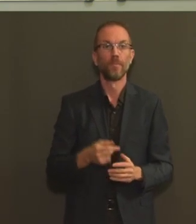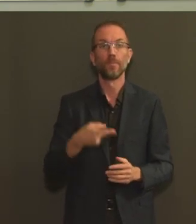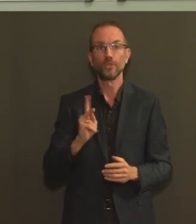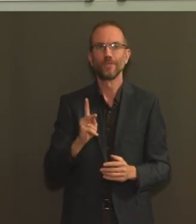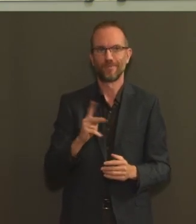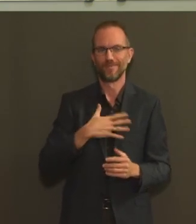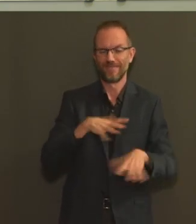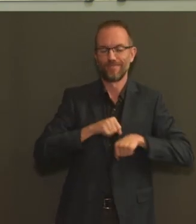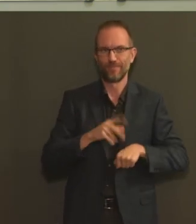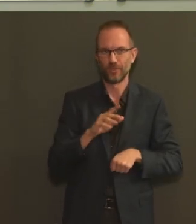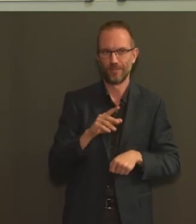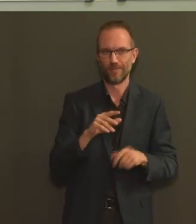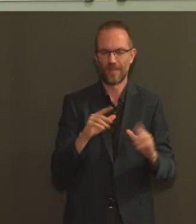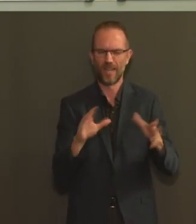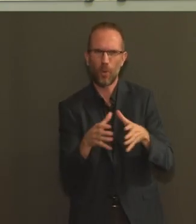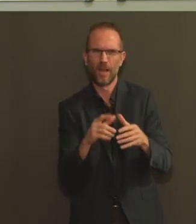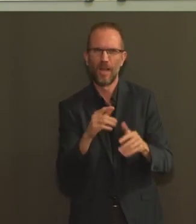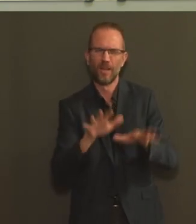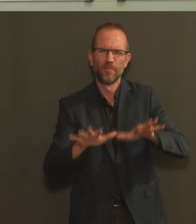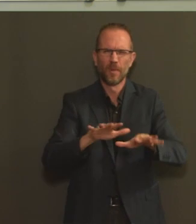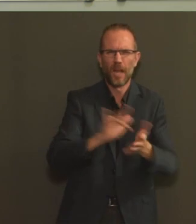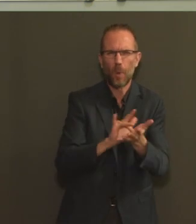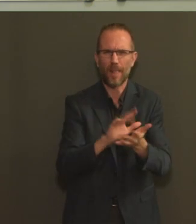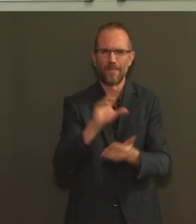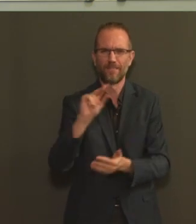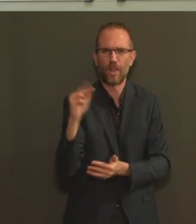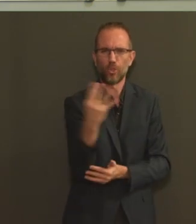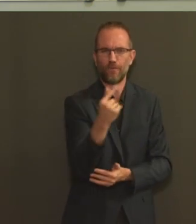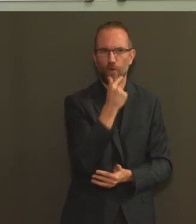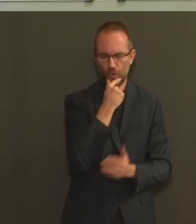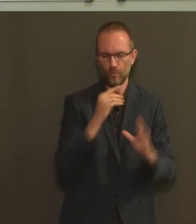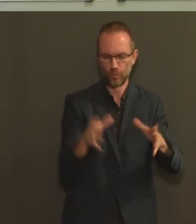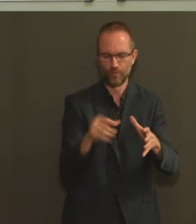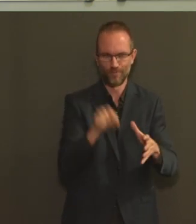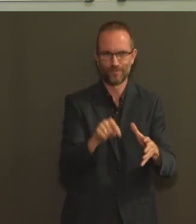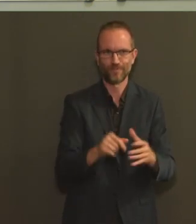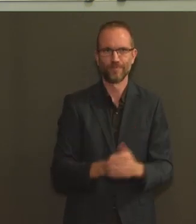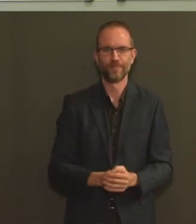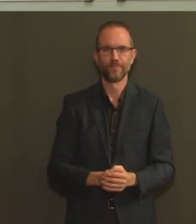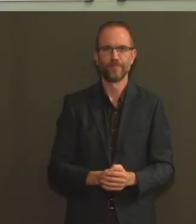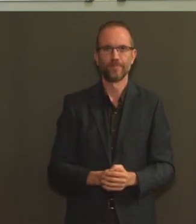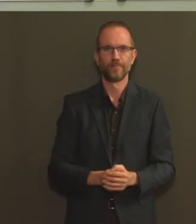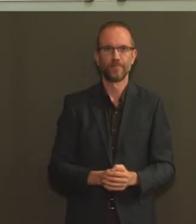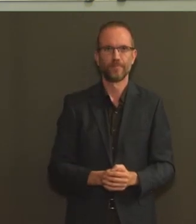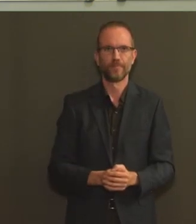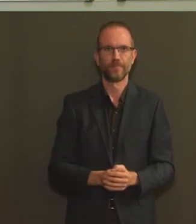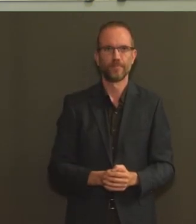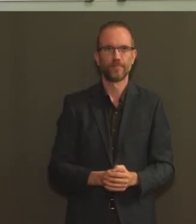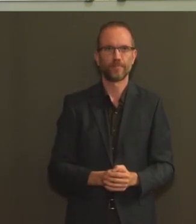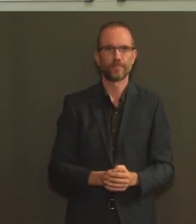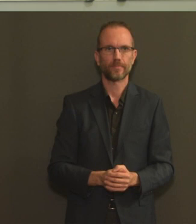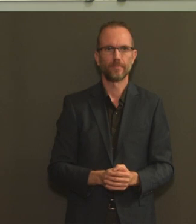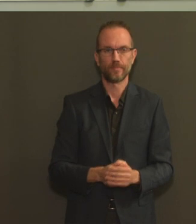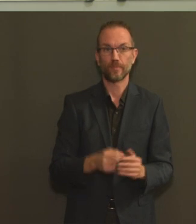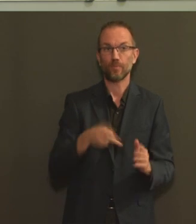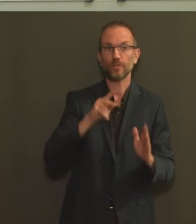Ces contaminations diminuent actuellement dans toutes les provinces, comme vous le voyez, à une vitesse un peu variable, qui est plus marquée dans le Hainaut et le